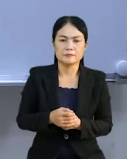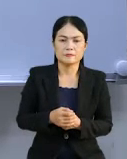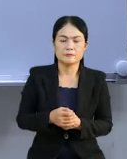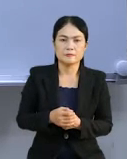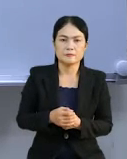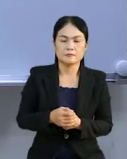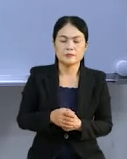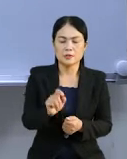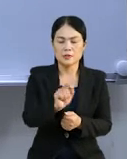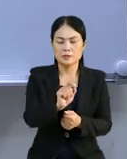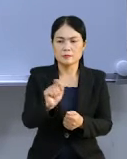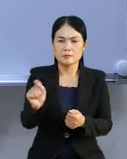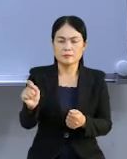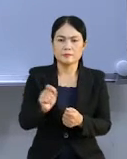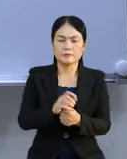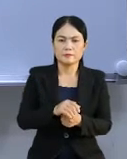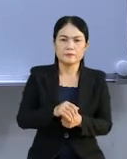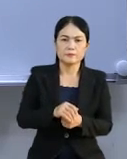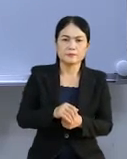hái từ xe